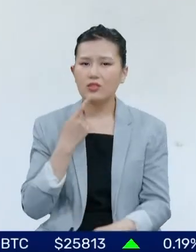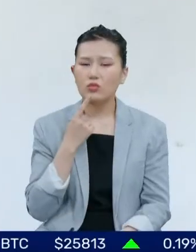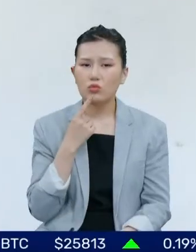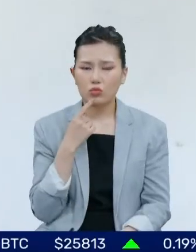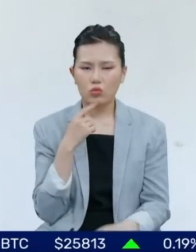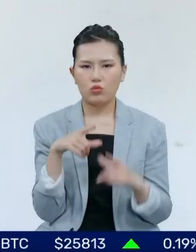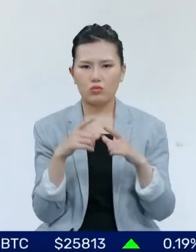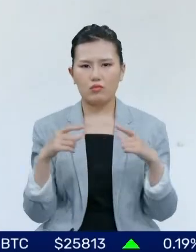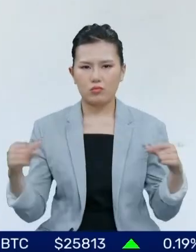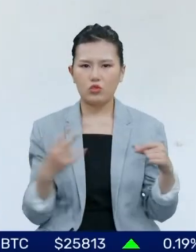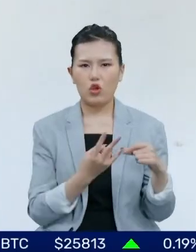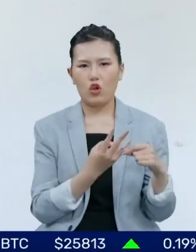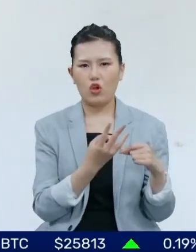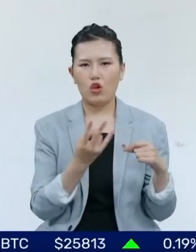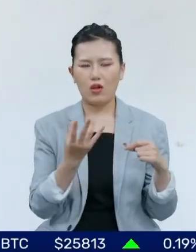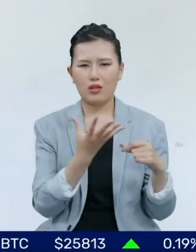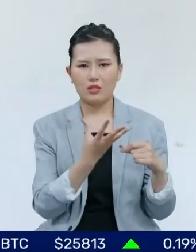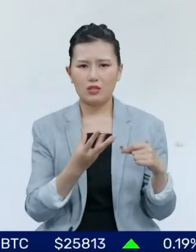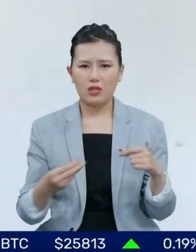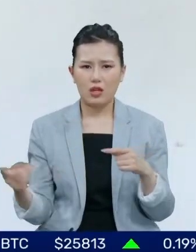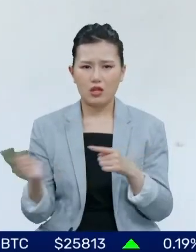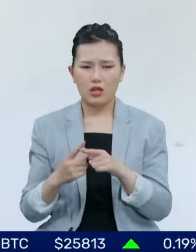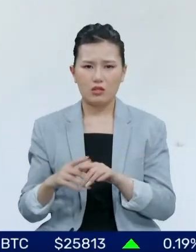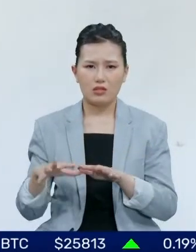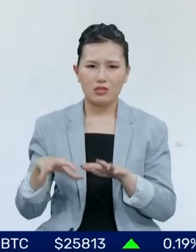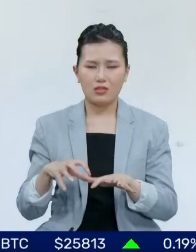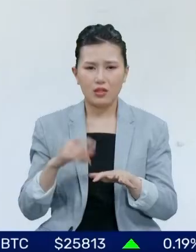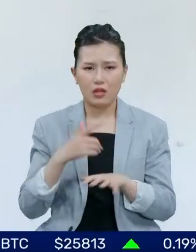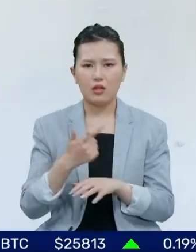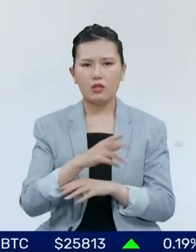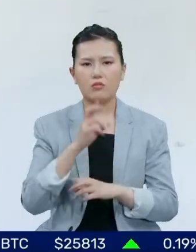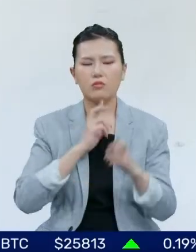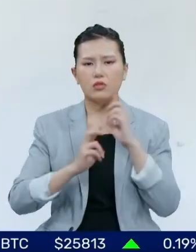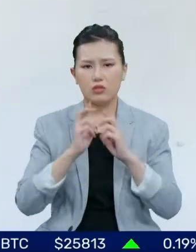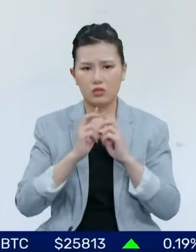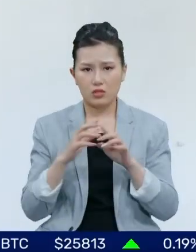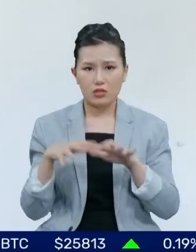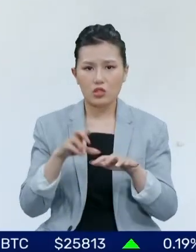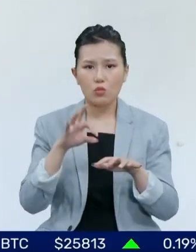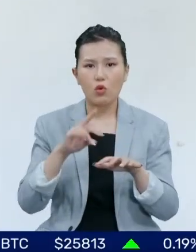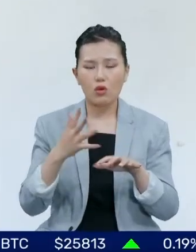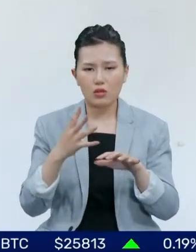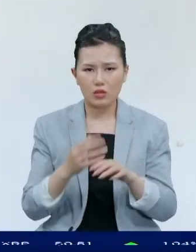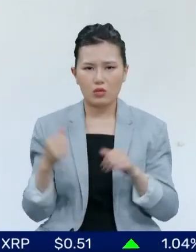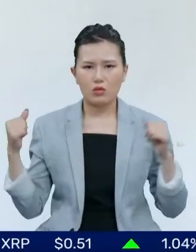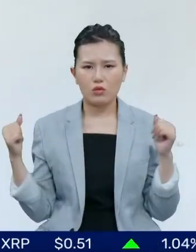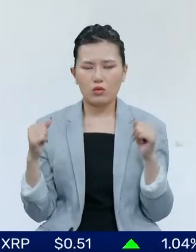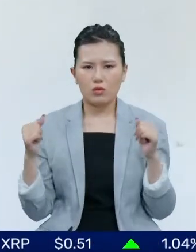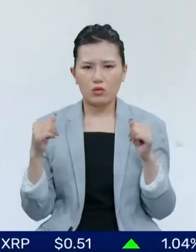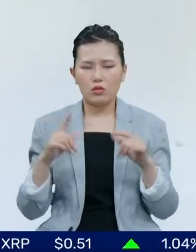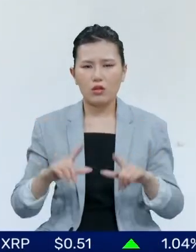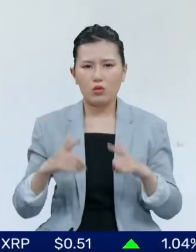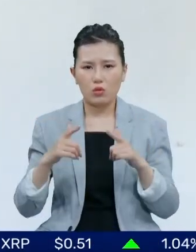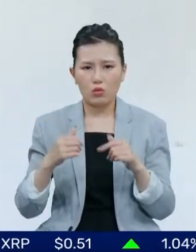байгаа. Энэ нөлөөгөөр энэ хөрс урган мал энэ юм чинь бүр хуурайшахаар хүчтэй салхиар энэ шорон шурх босож энэ одоо ар